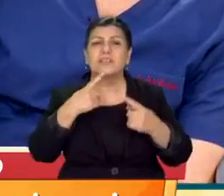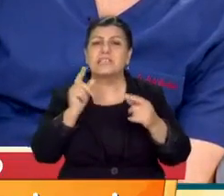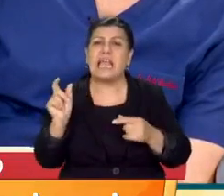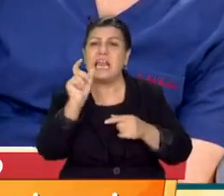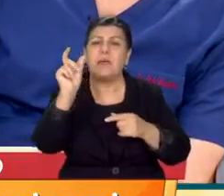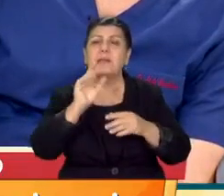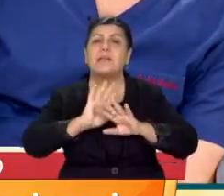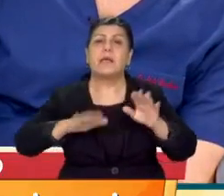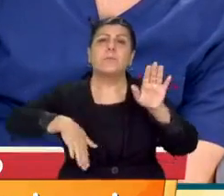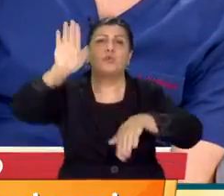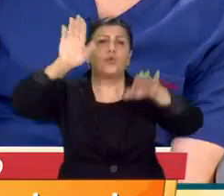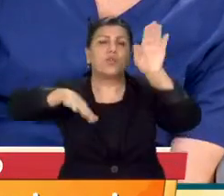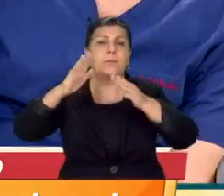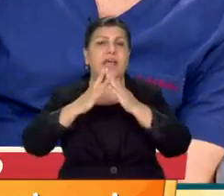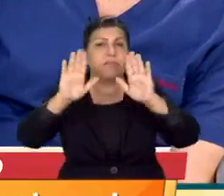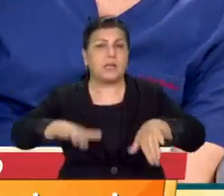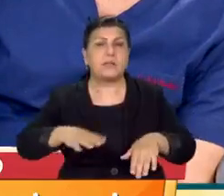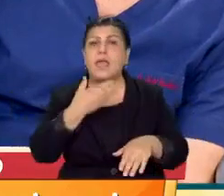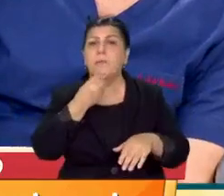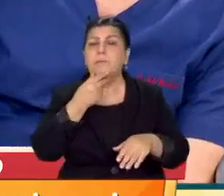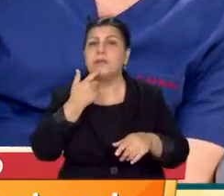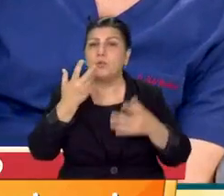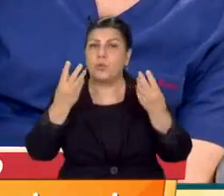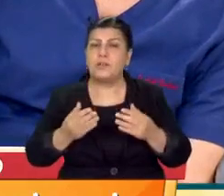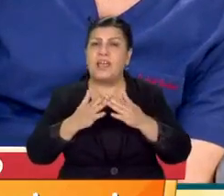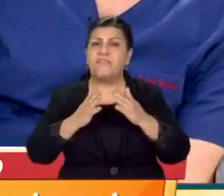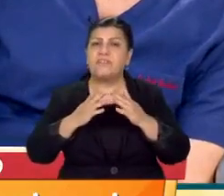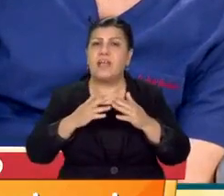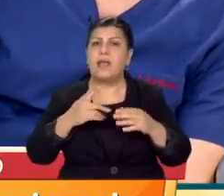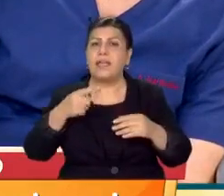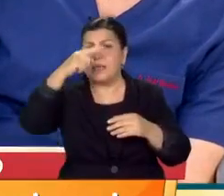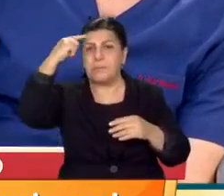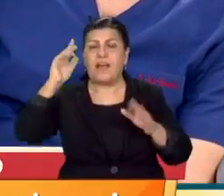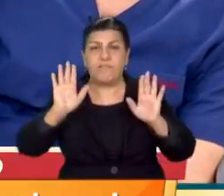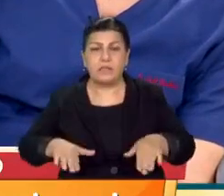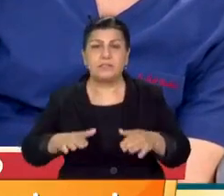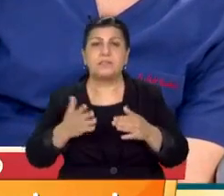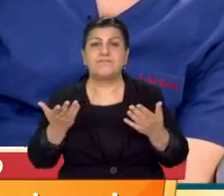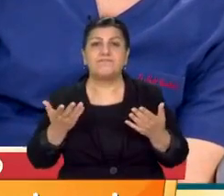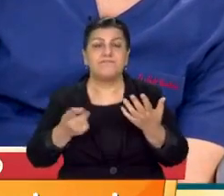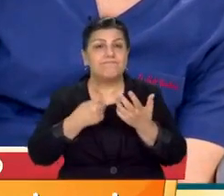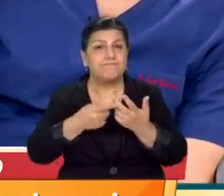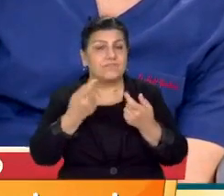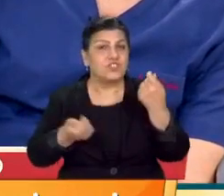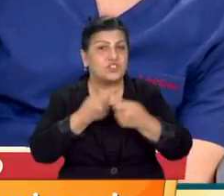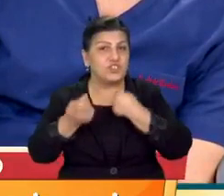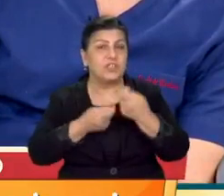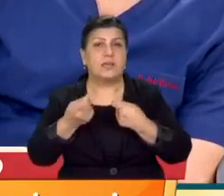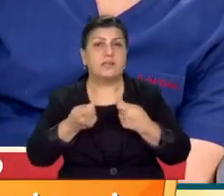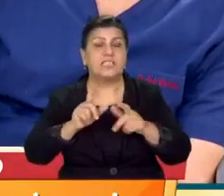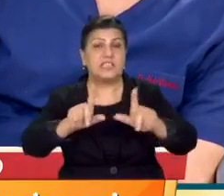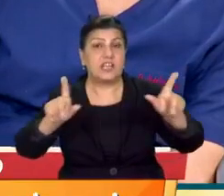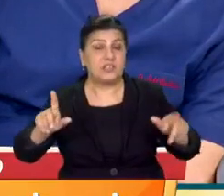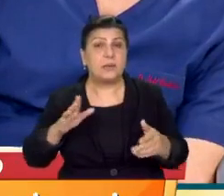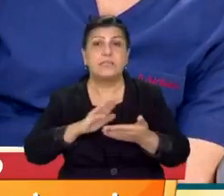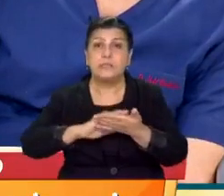büyüklerimiz evde kalın işte emeklilik yaşı olanlar evde kalma imkanınız varsa Ama tabii ki bir her şeylerini